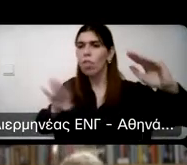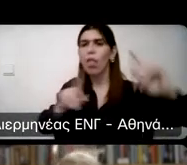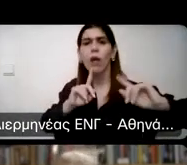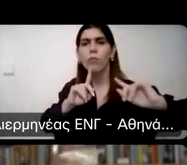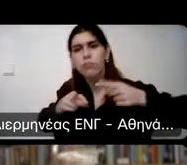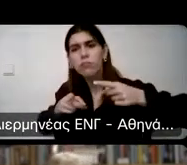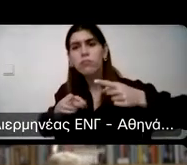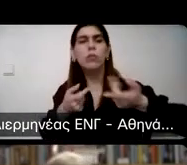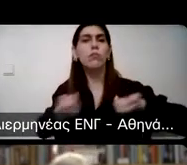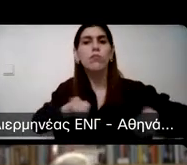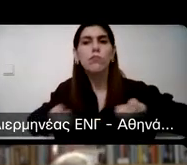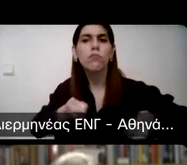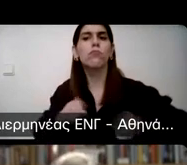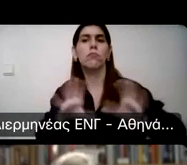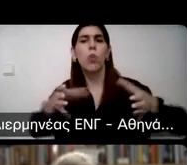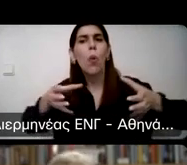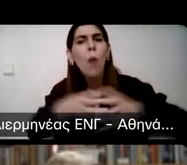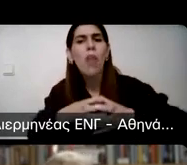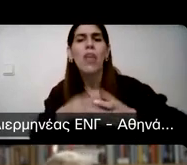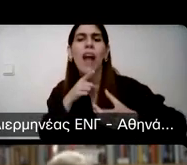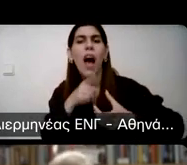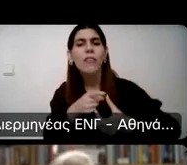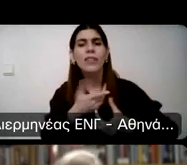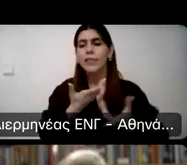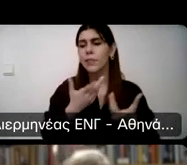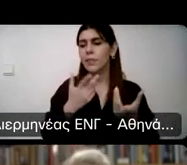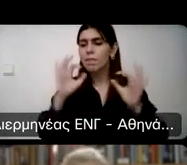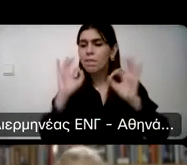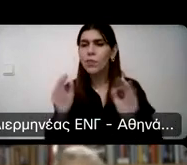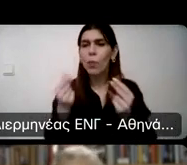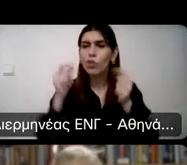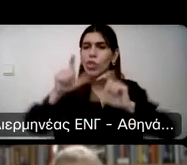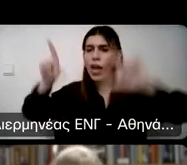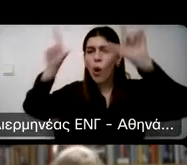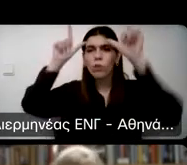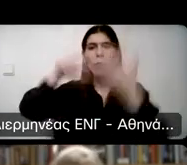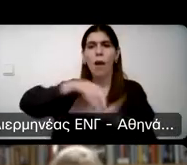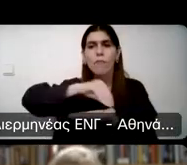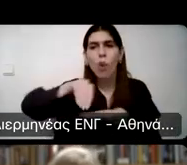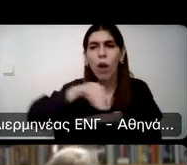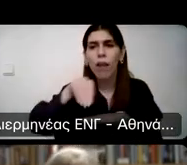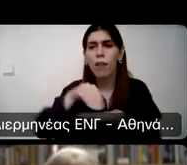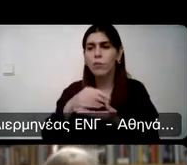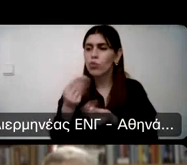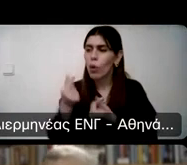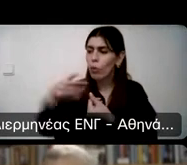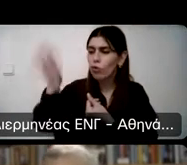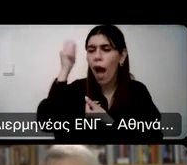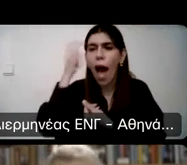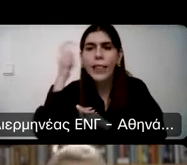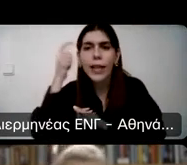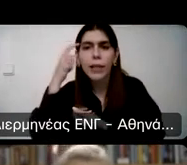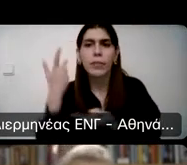οι οποίες βασίζονται σε κοινωνικά διαδεδομένες και αρνητικά προσανατολισμένες αναπαραστάσεις από εμάς για